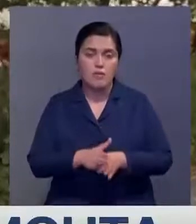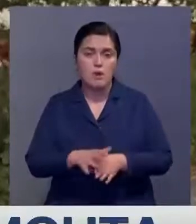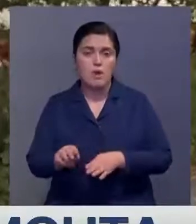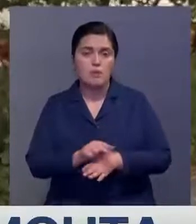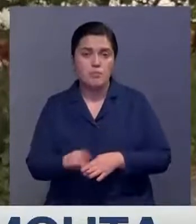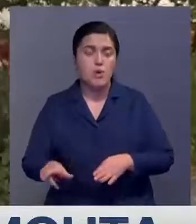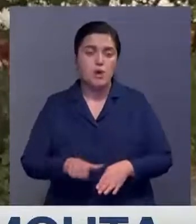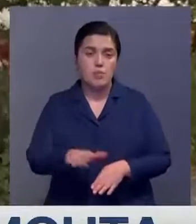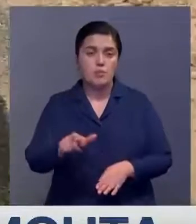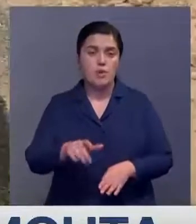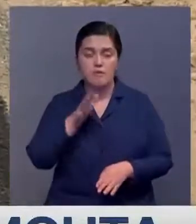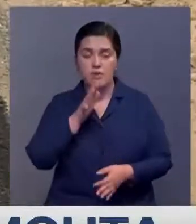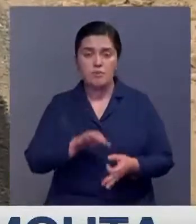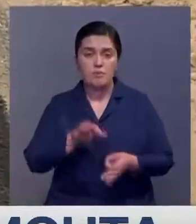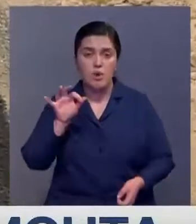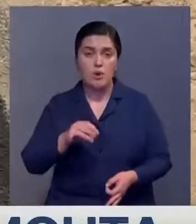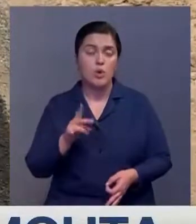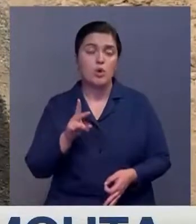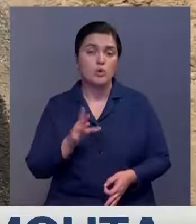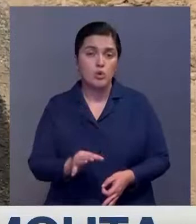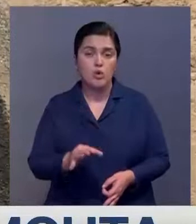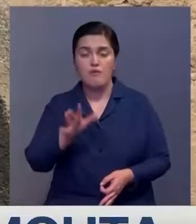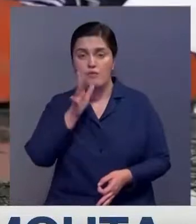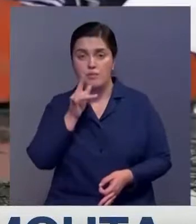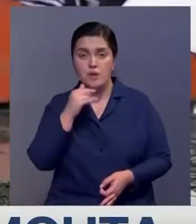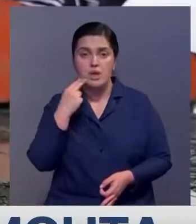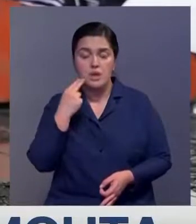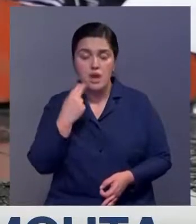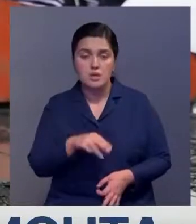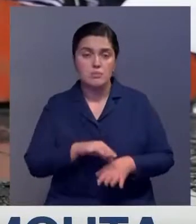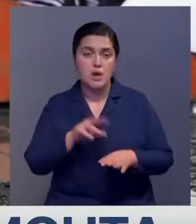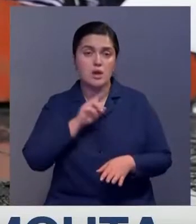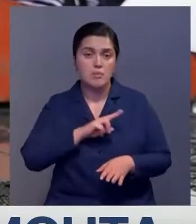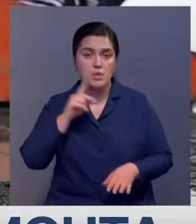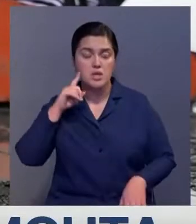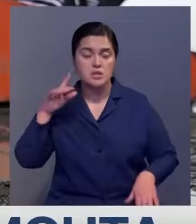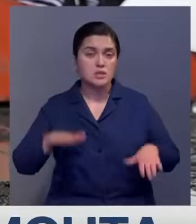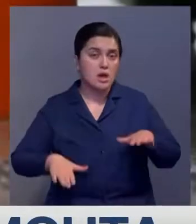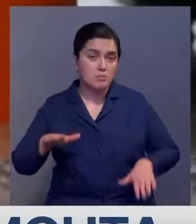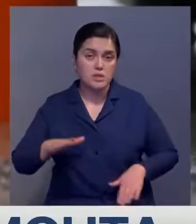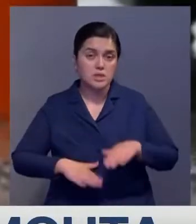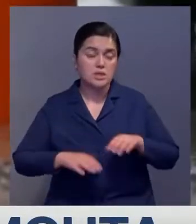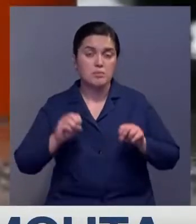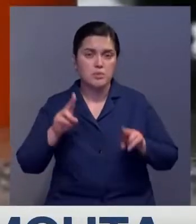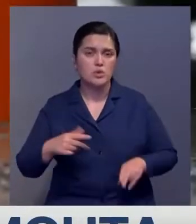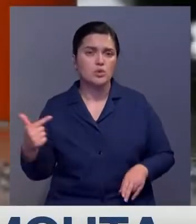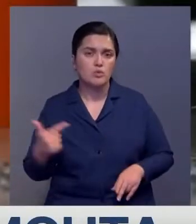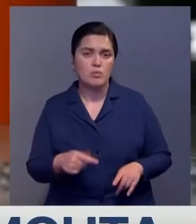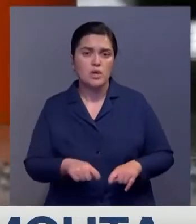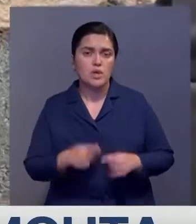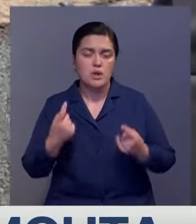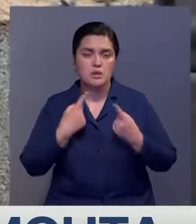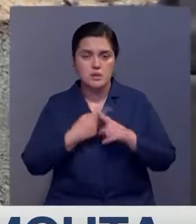ремонтных работ, указанные сроки. Однако не только сроки, но и качество проводимых работ вызывает сомнения. Специалисты выявили грубые нарушения